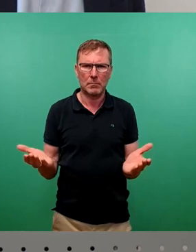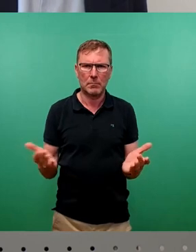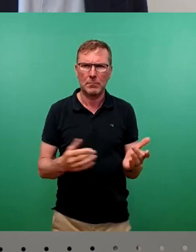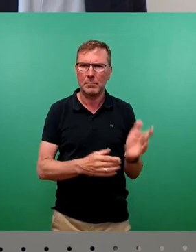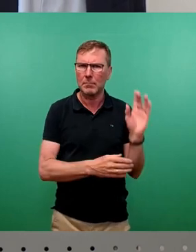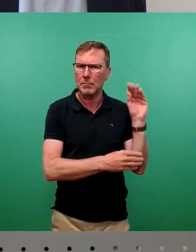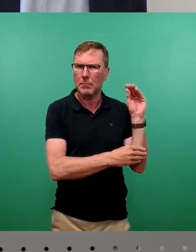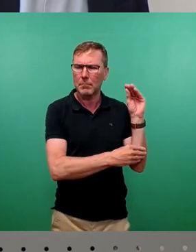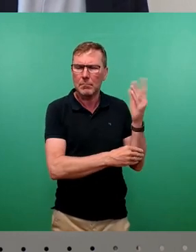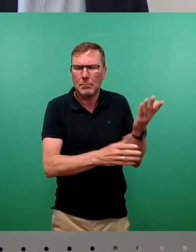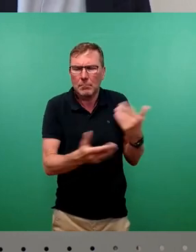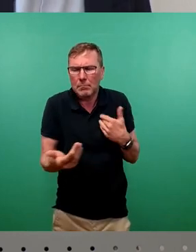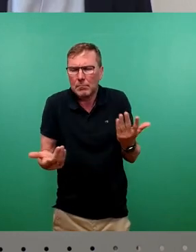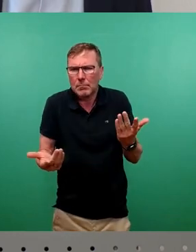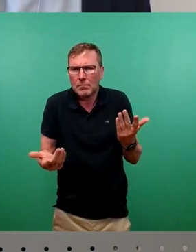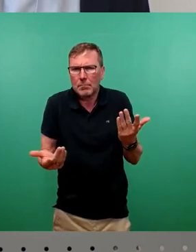Sie,